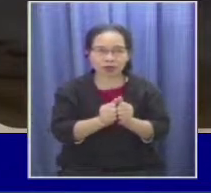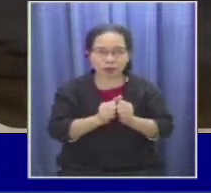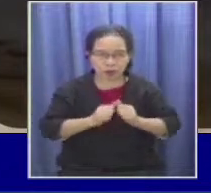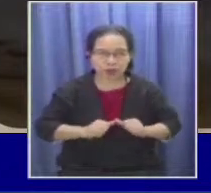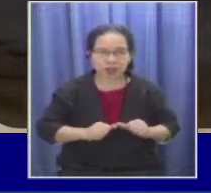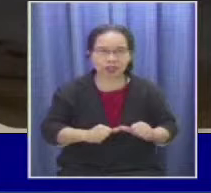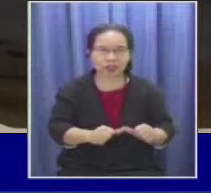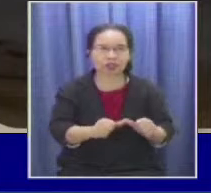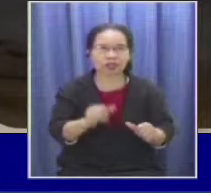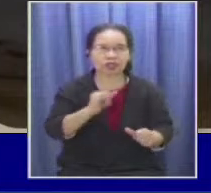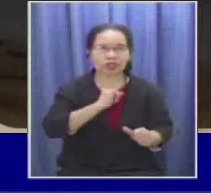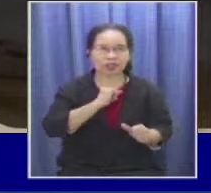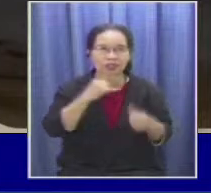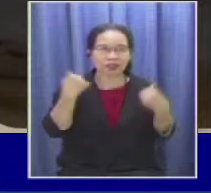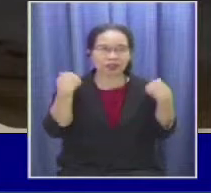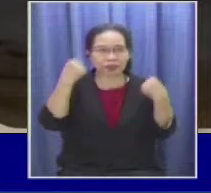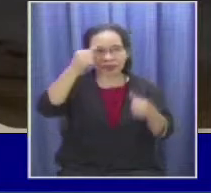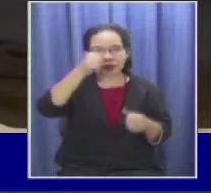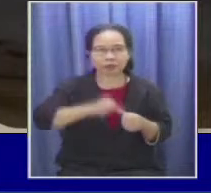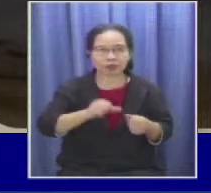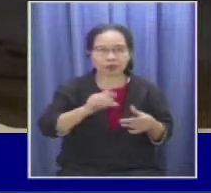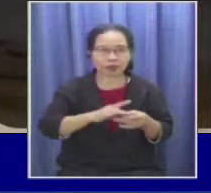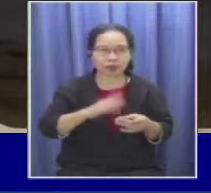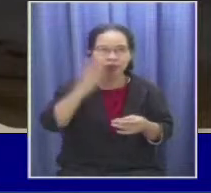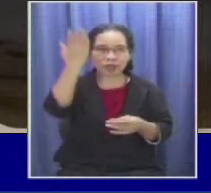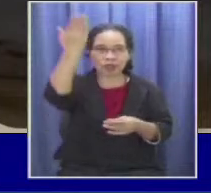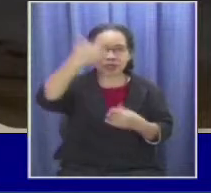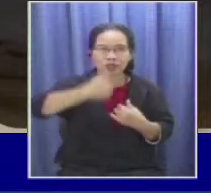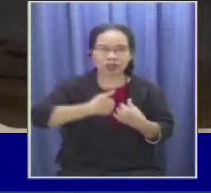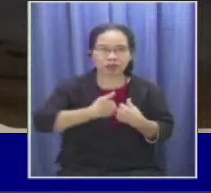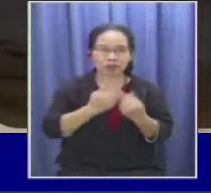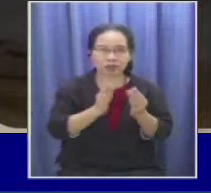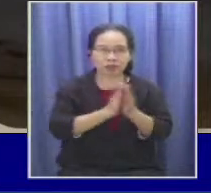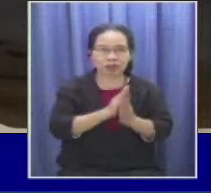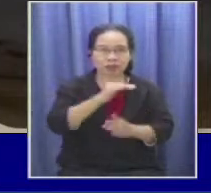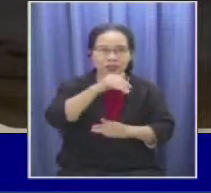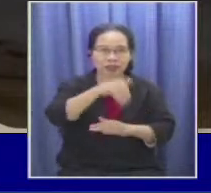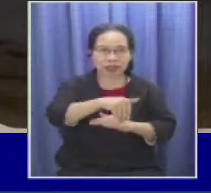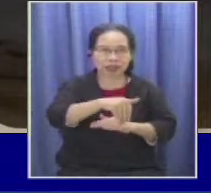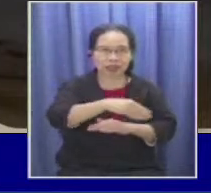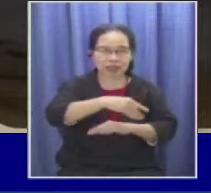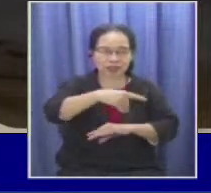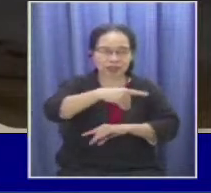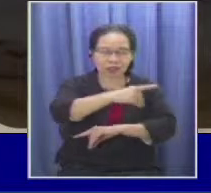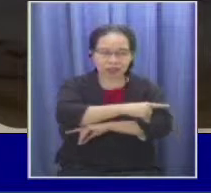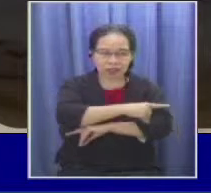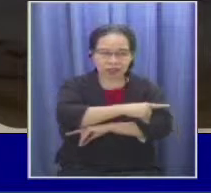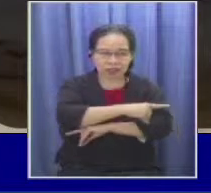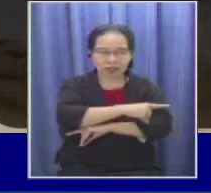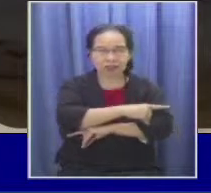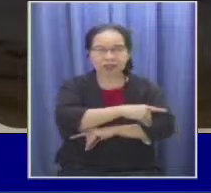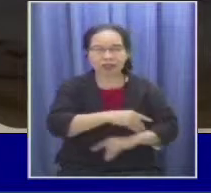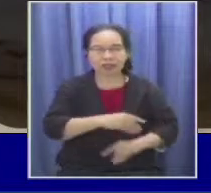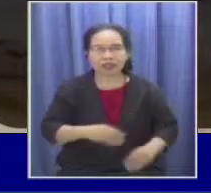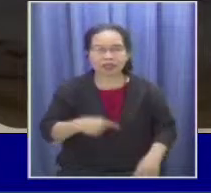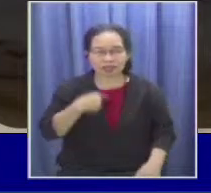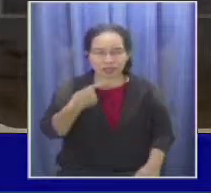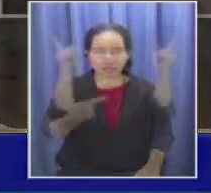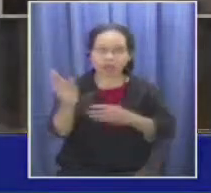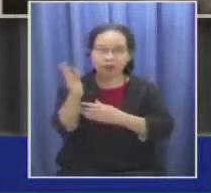maagyanom no ase se mekai moda wo mempai bomu awiania na